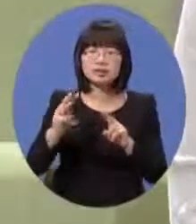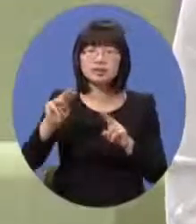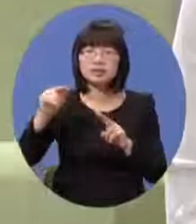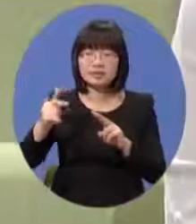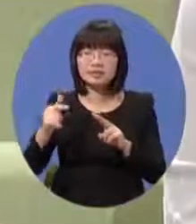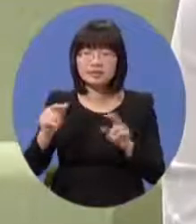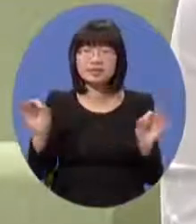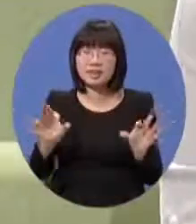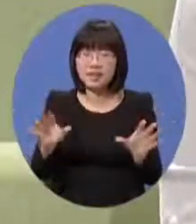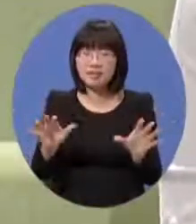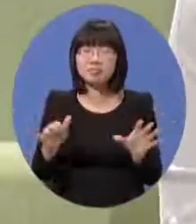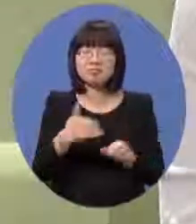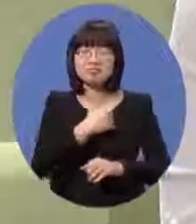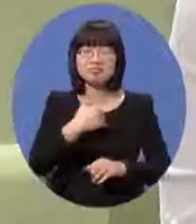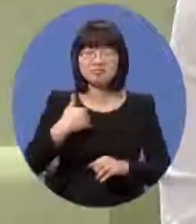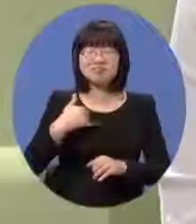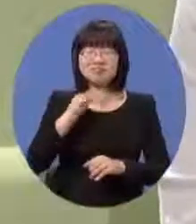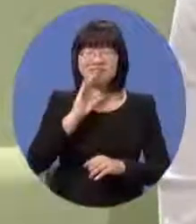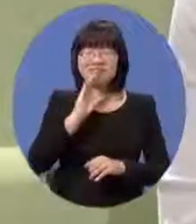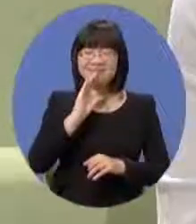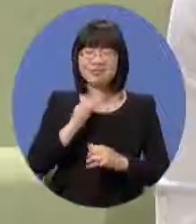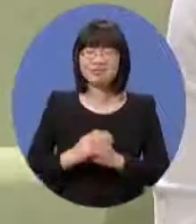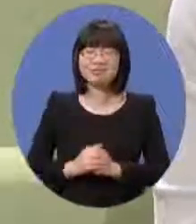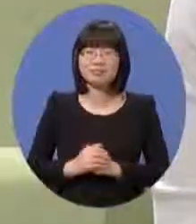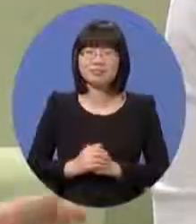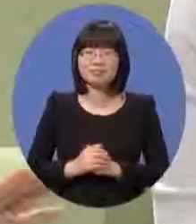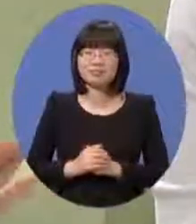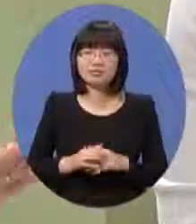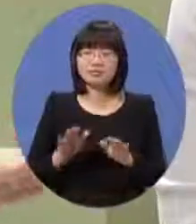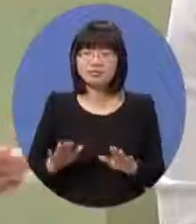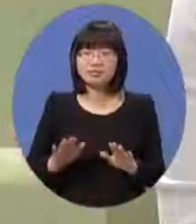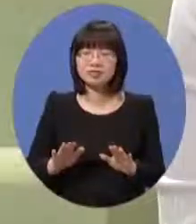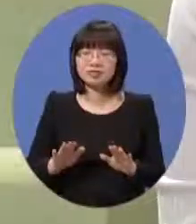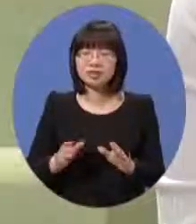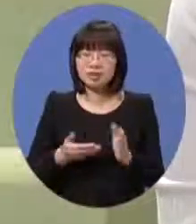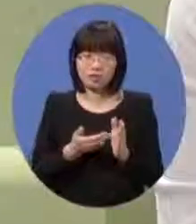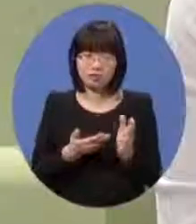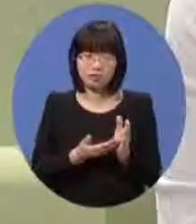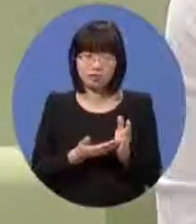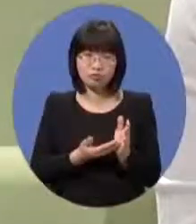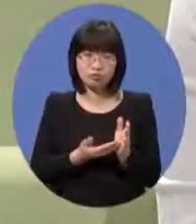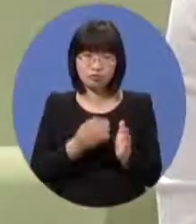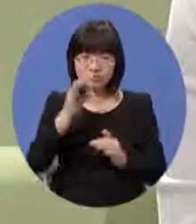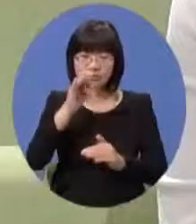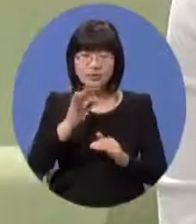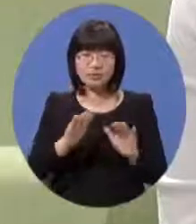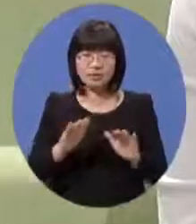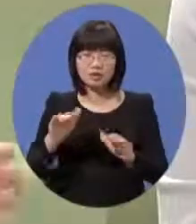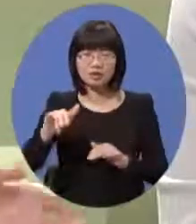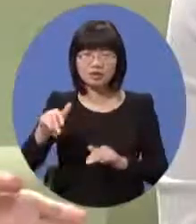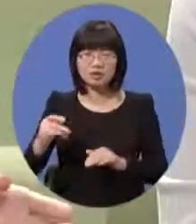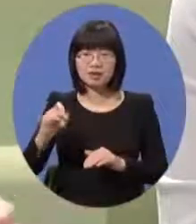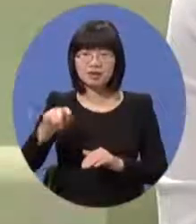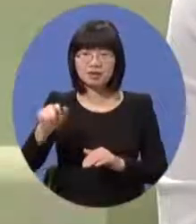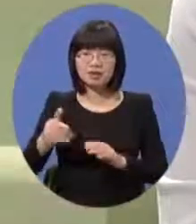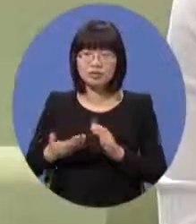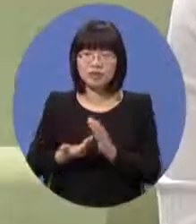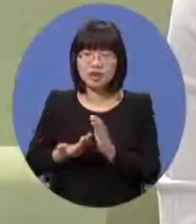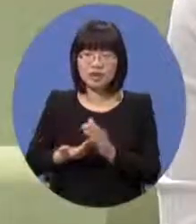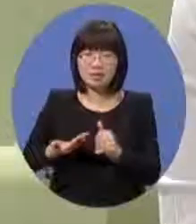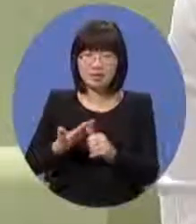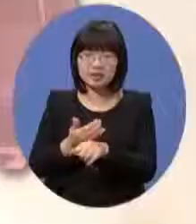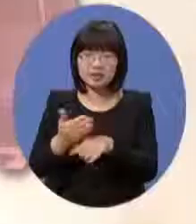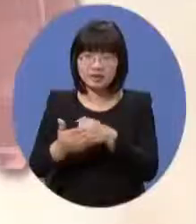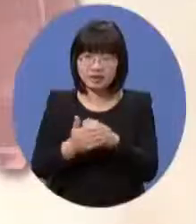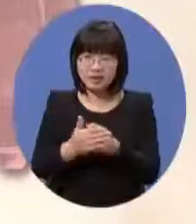돌리시면 2, 3분? 짧네요. 익어주세요. 네. 그러시고 이제 국 같은 경우는 저희는 청국장을 주로 먹이기 때문에